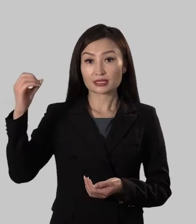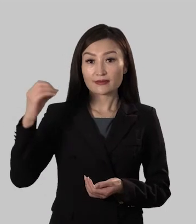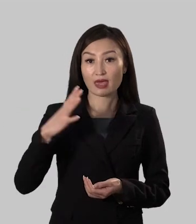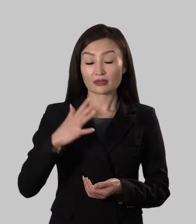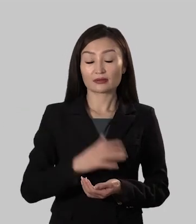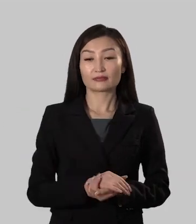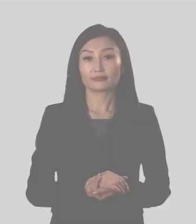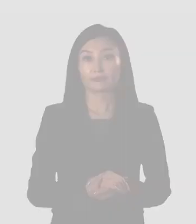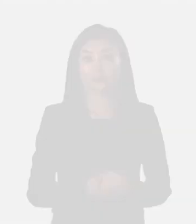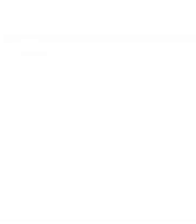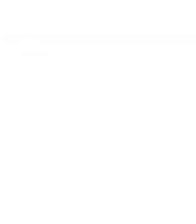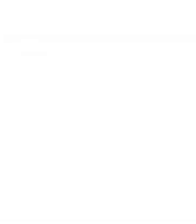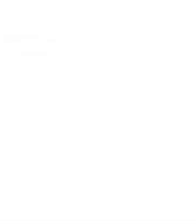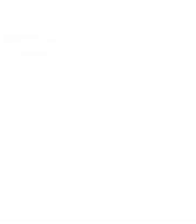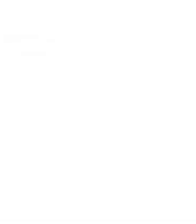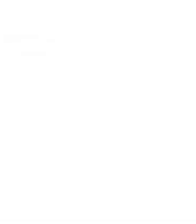Свет.